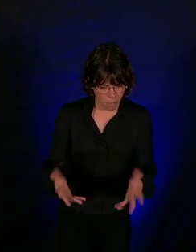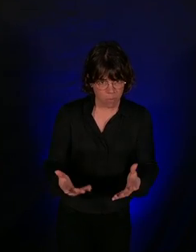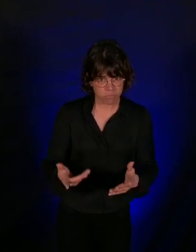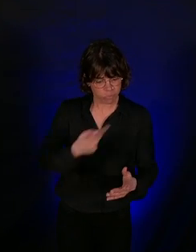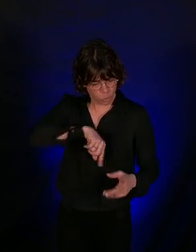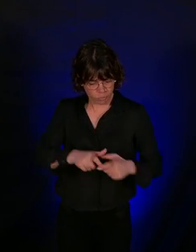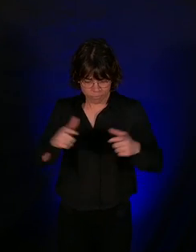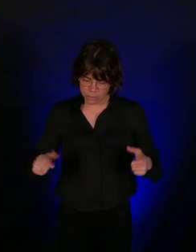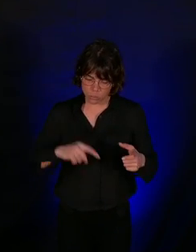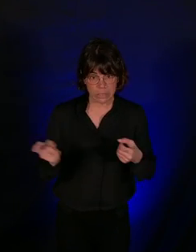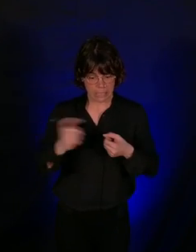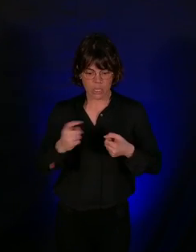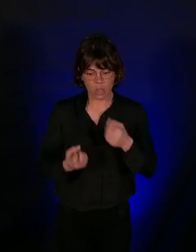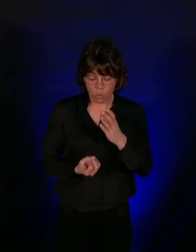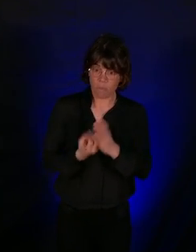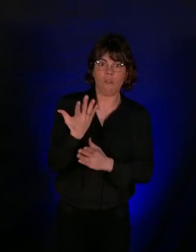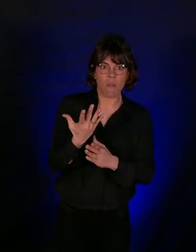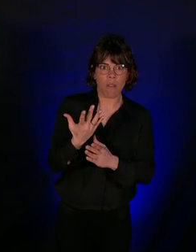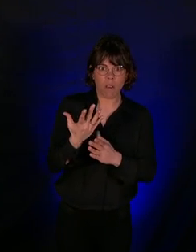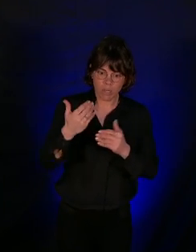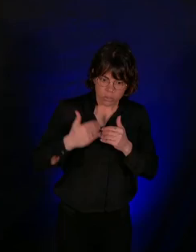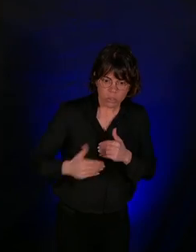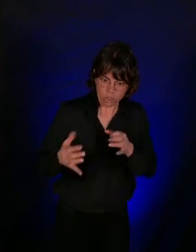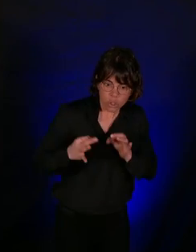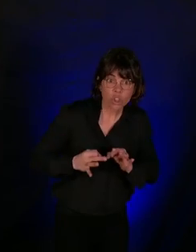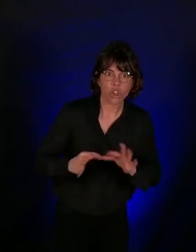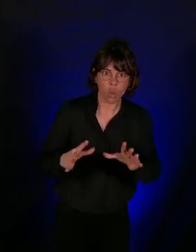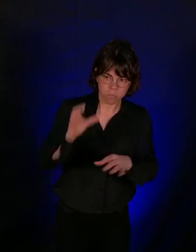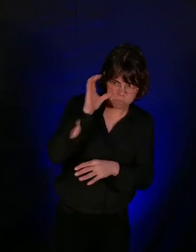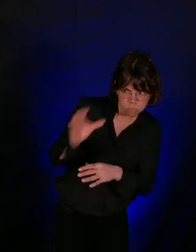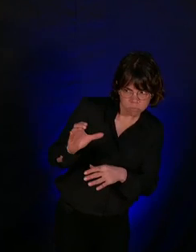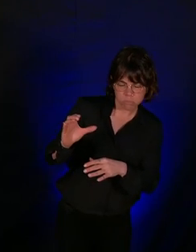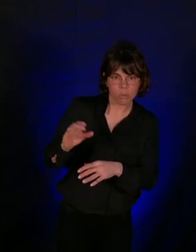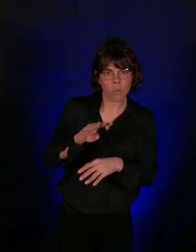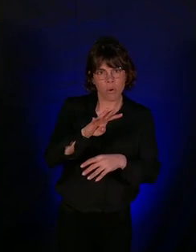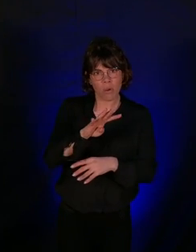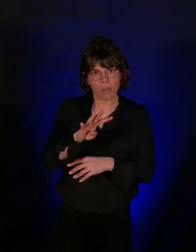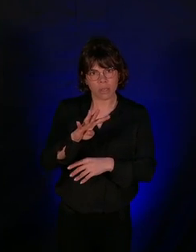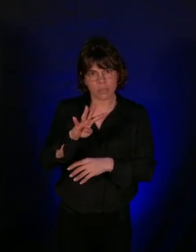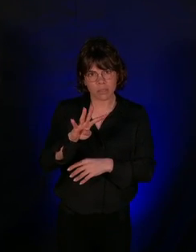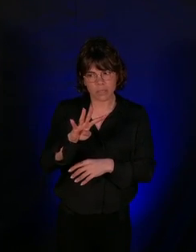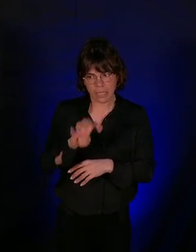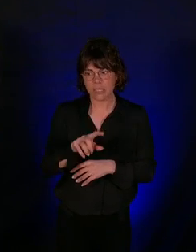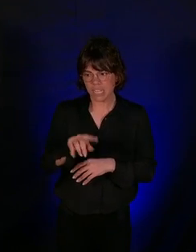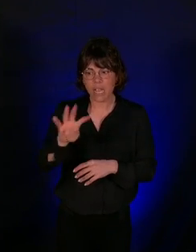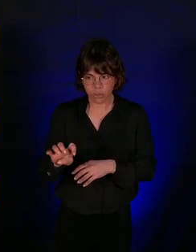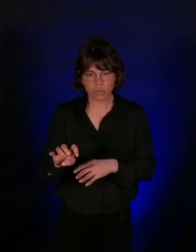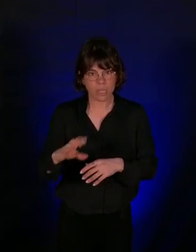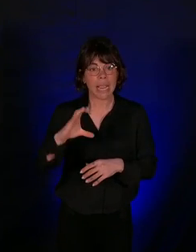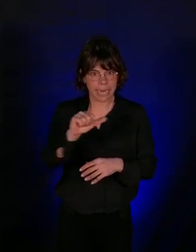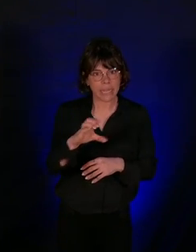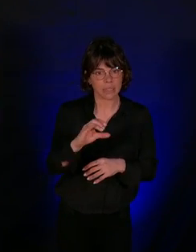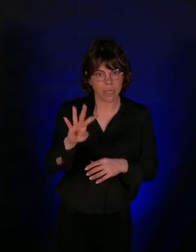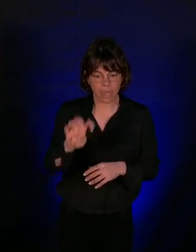nous le syndicalisme est nouveau et il mettra du temps à s'imposer aux dononneur d'ordre du CAC 40 qui qui cherche en permanence à